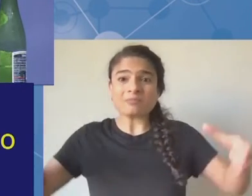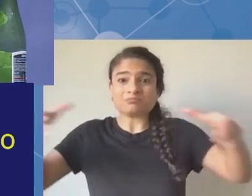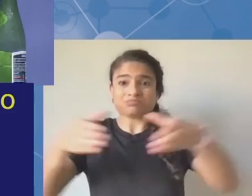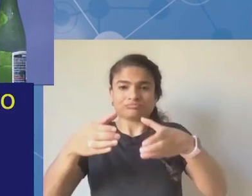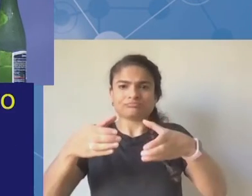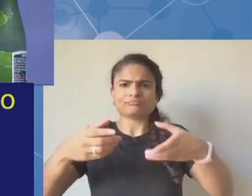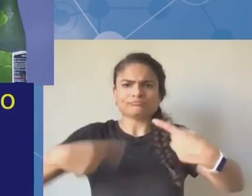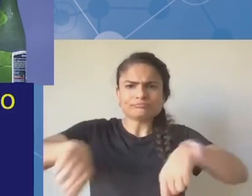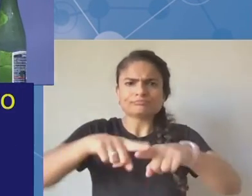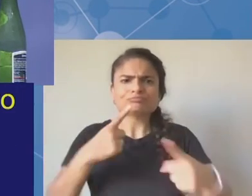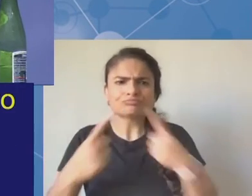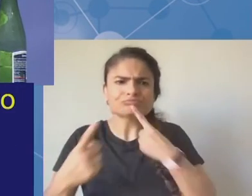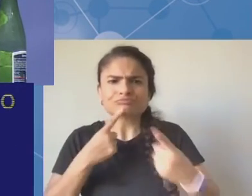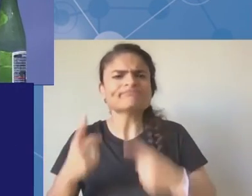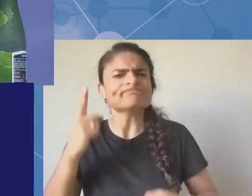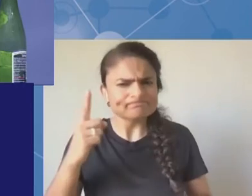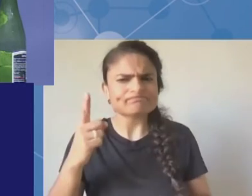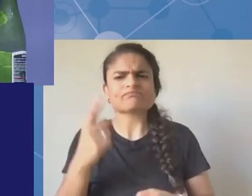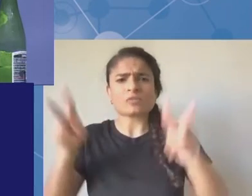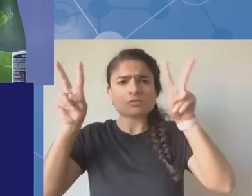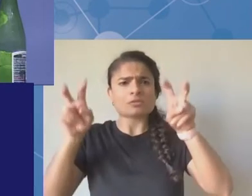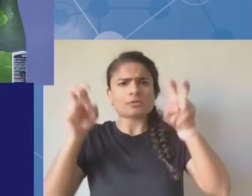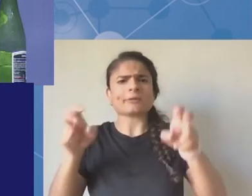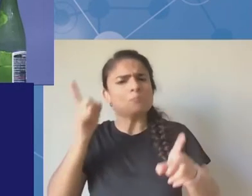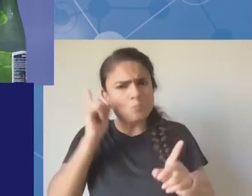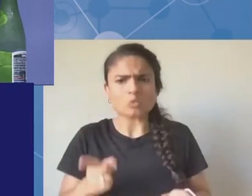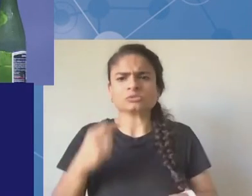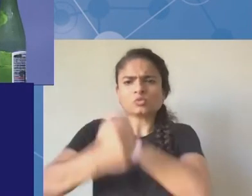и частично в 2018 году в Париже. Вы правы,